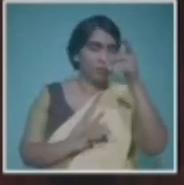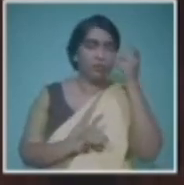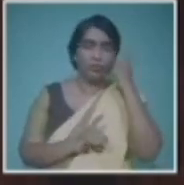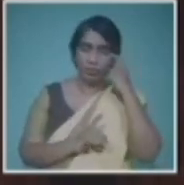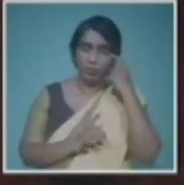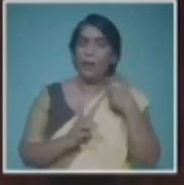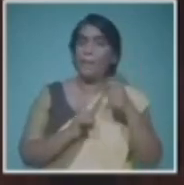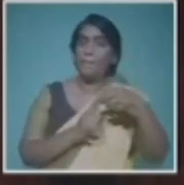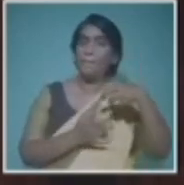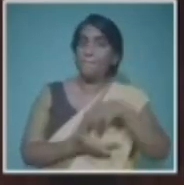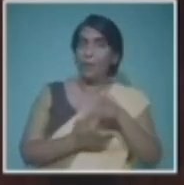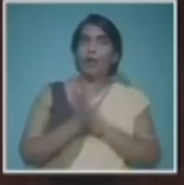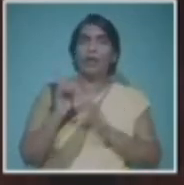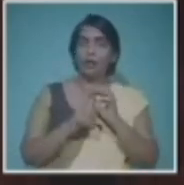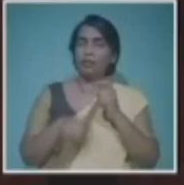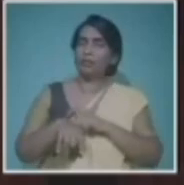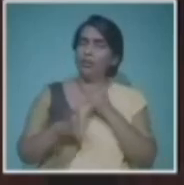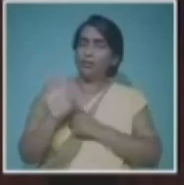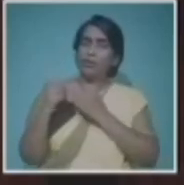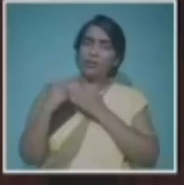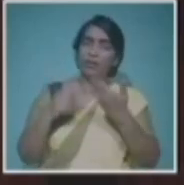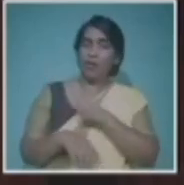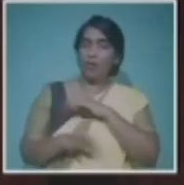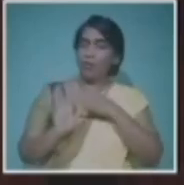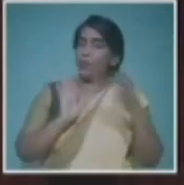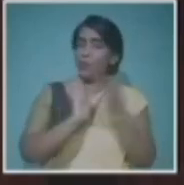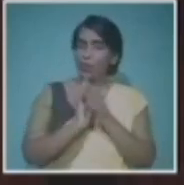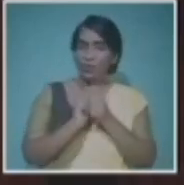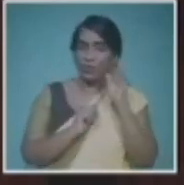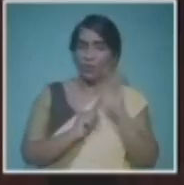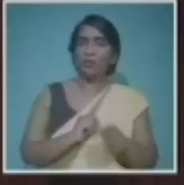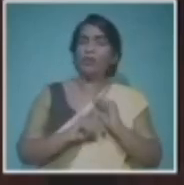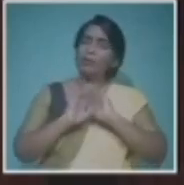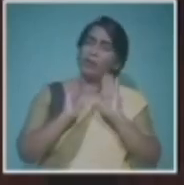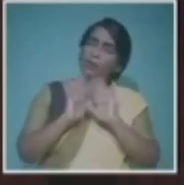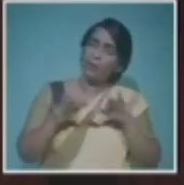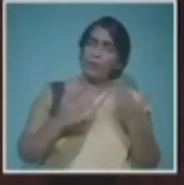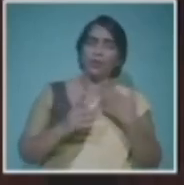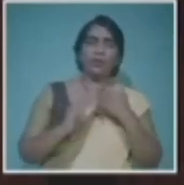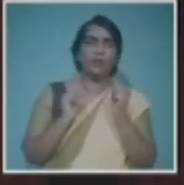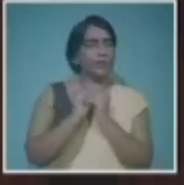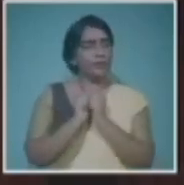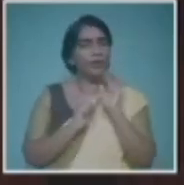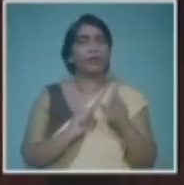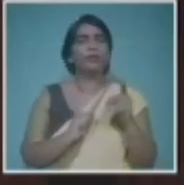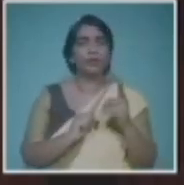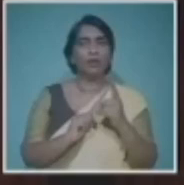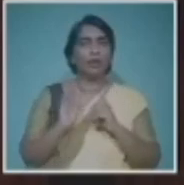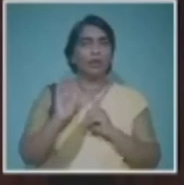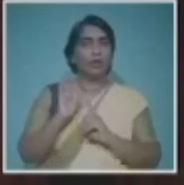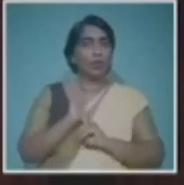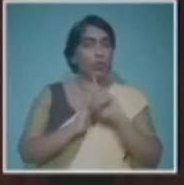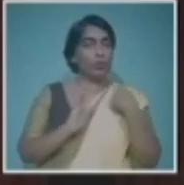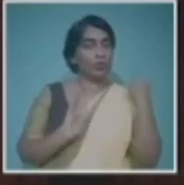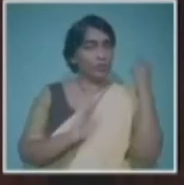අපි පලාසබා මන්ටුරුන් ඉදිරිය කාලාන්තරයක් උන්වහන්සේ සමග එකට වැඩ කරනකොට තිබිච්ච හැම ප්‍රගතිශීලී වැඩකදීම අපි උතුරේ වරක